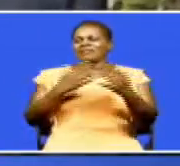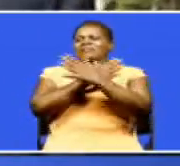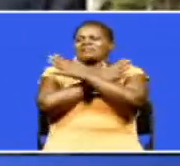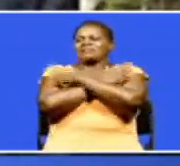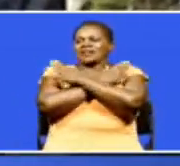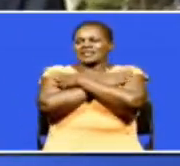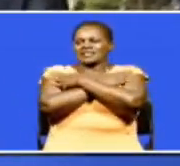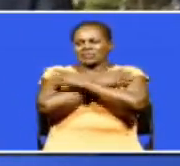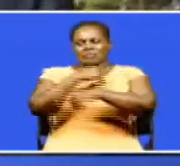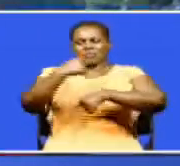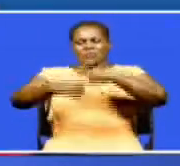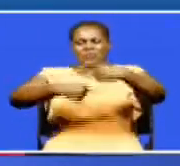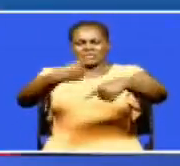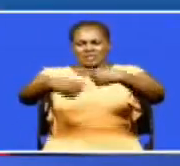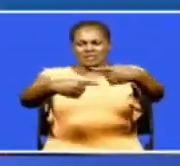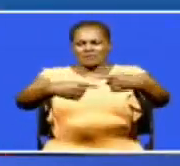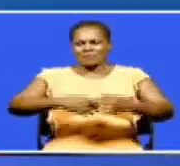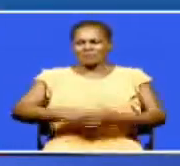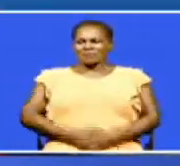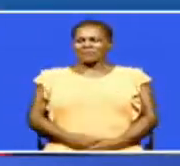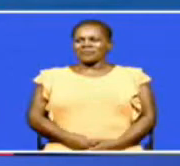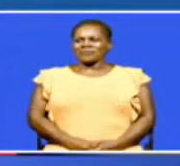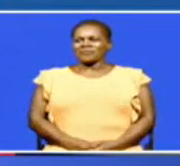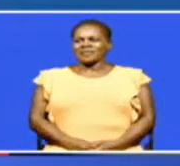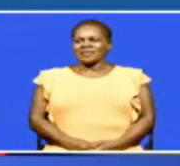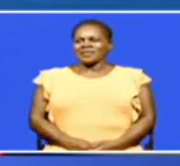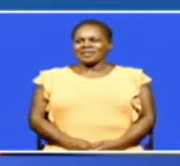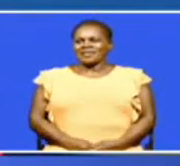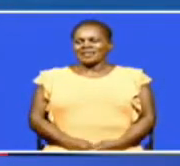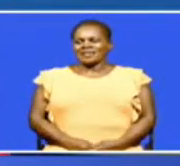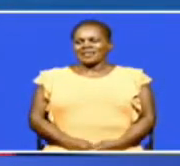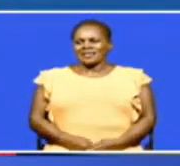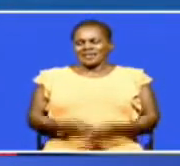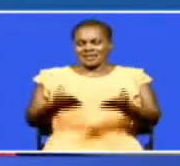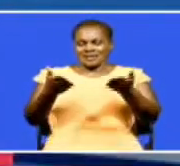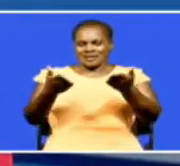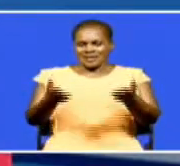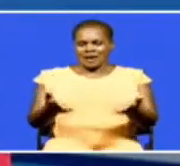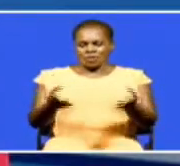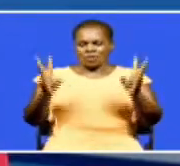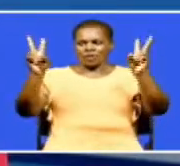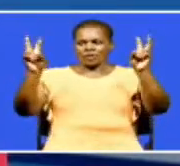urafiki inaendelea. Namna sasa tuangazie masuala ya kilimo ambapo